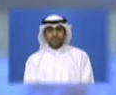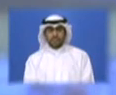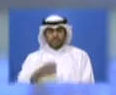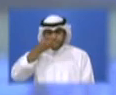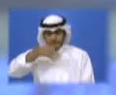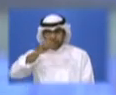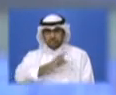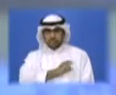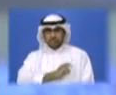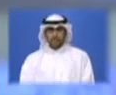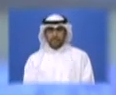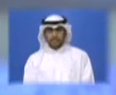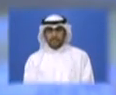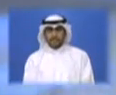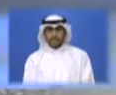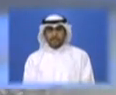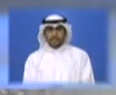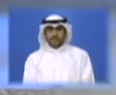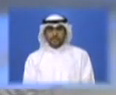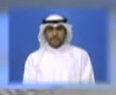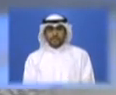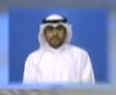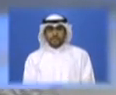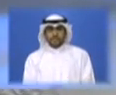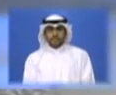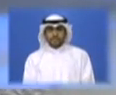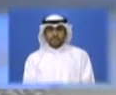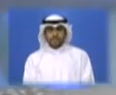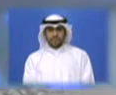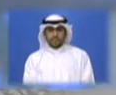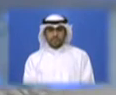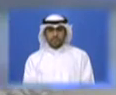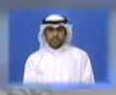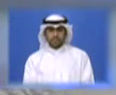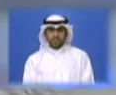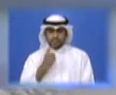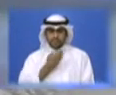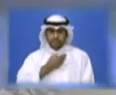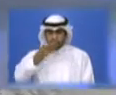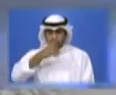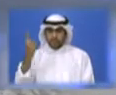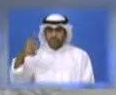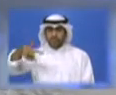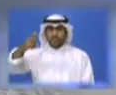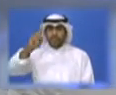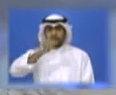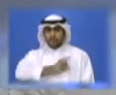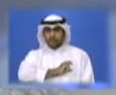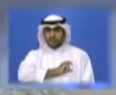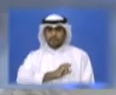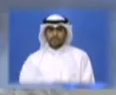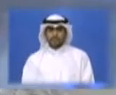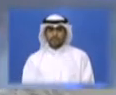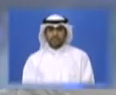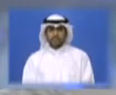البقاء لله. انتقل إلى رحمة الله تعالى عذال عوض الكشتي العنزي عن عمر ناهز